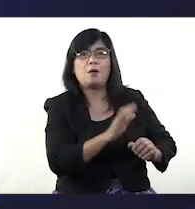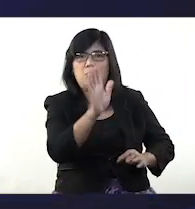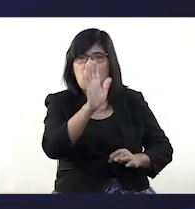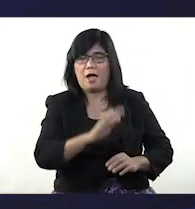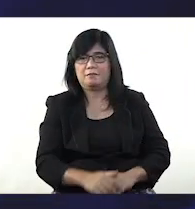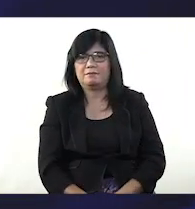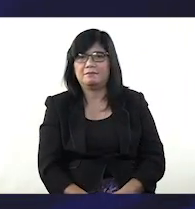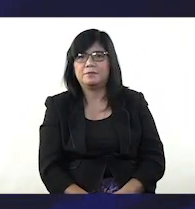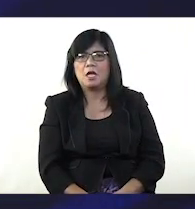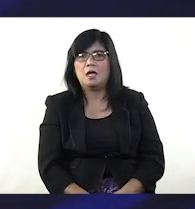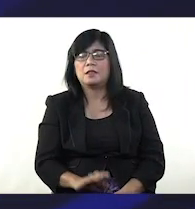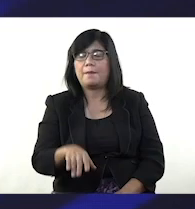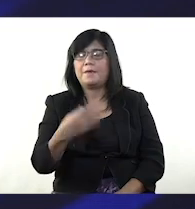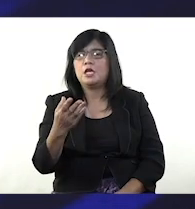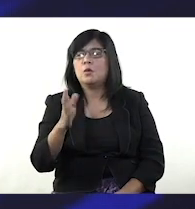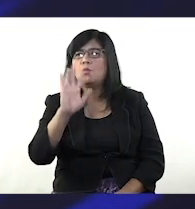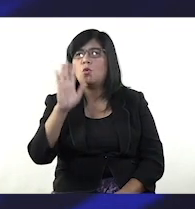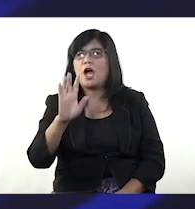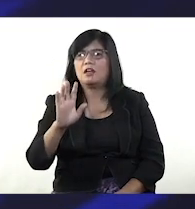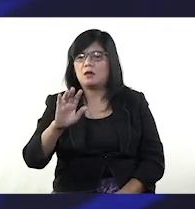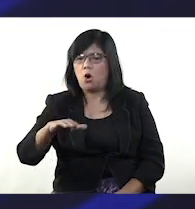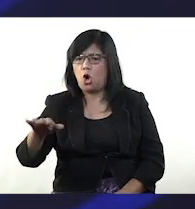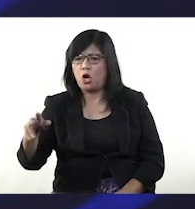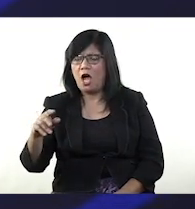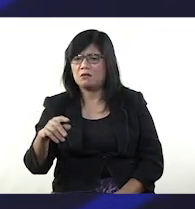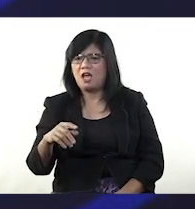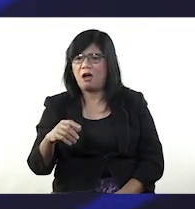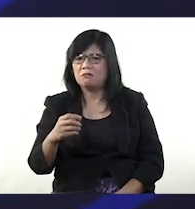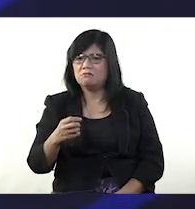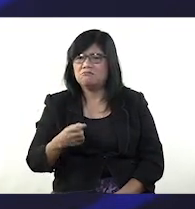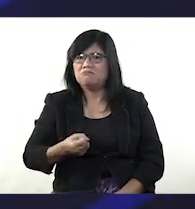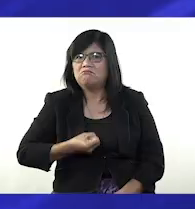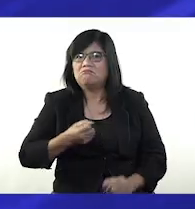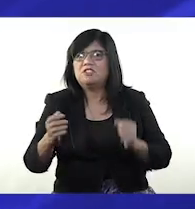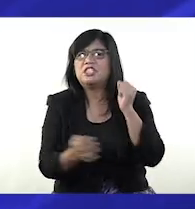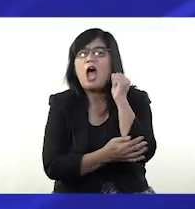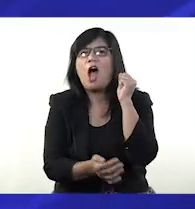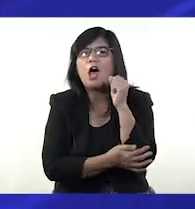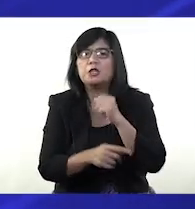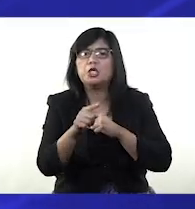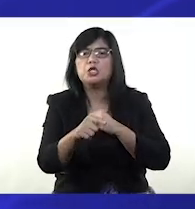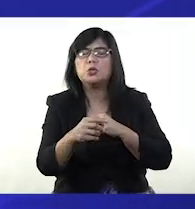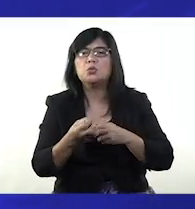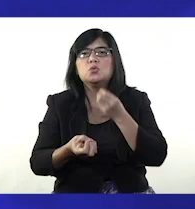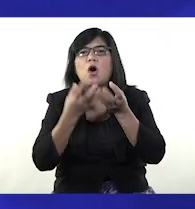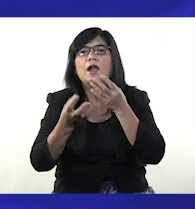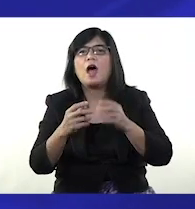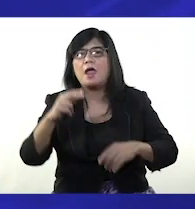Hai tapi buka kita bukan orang-orang keji yang mudah menghina memaki dan berkata ikhlas suara kenabian